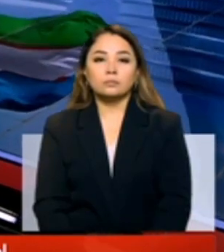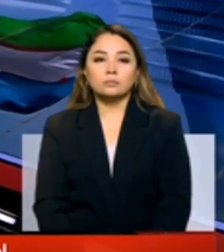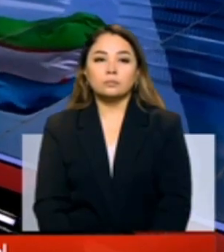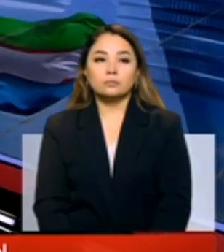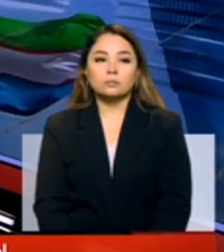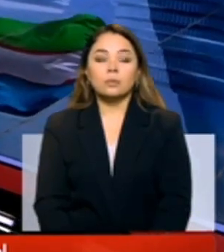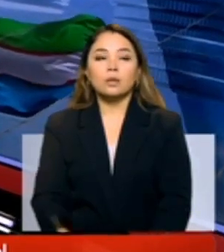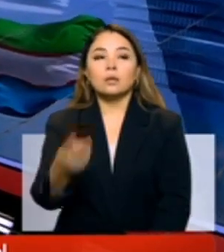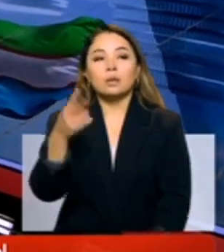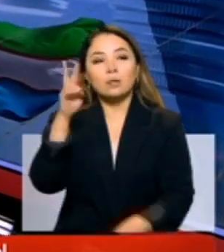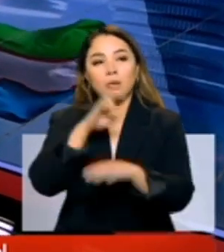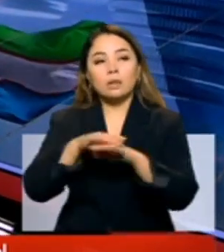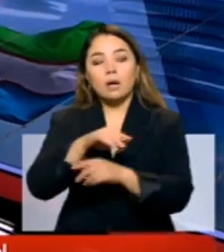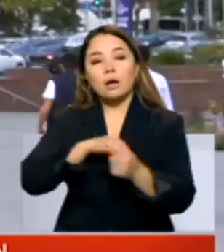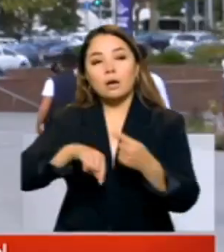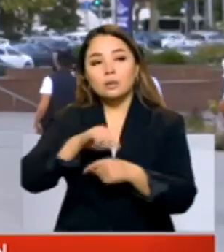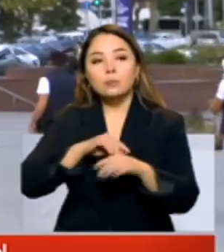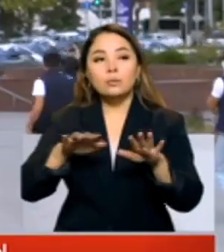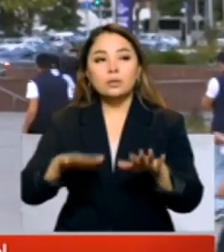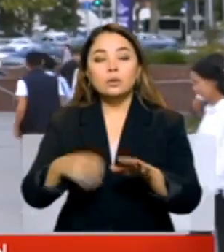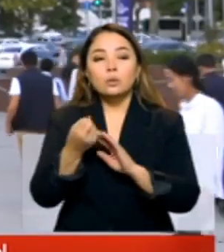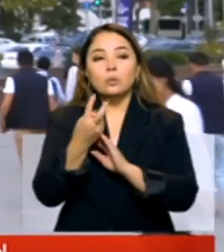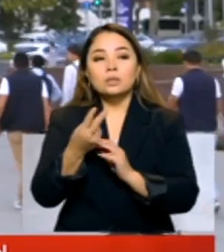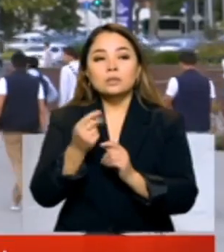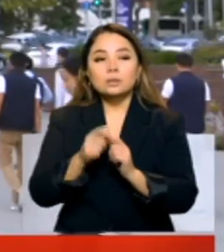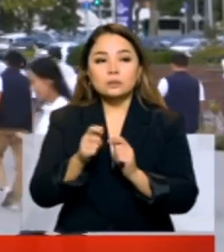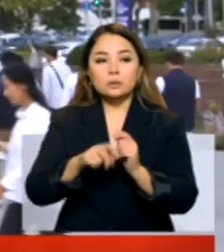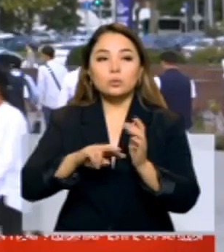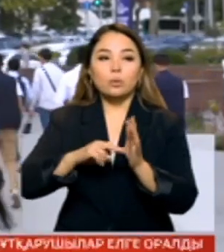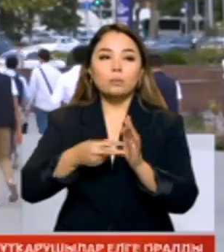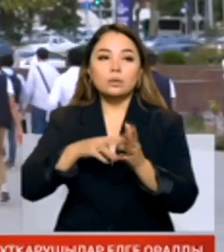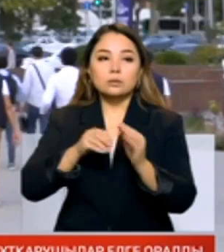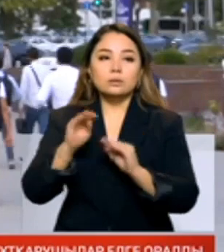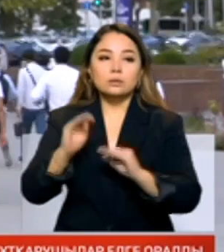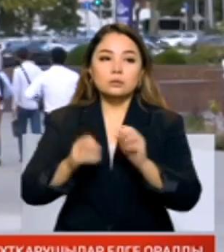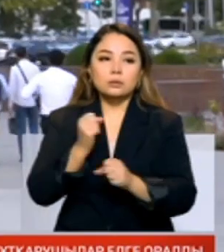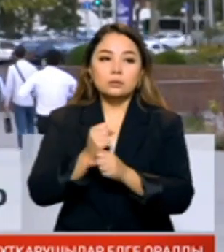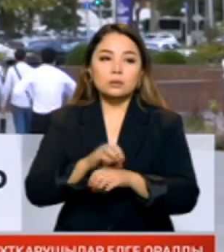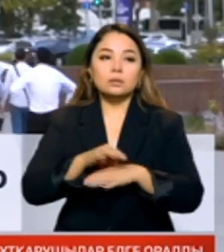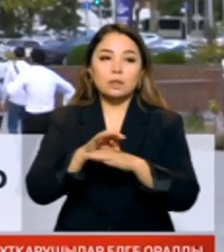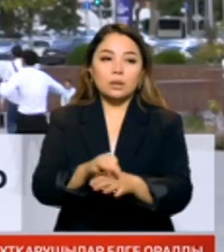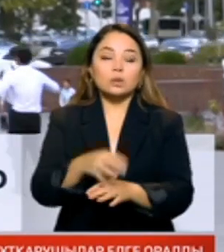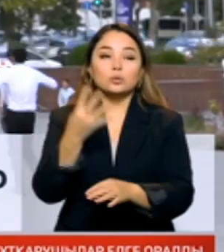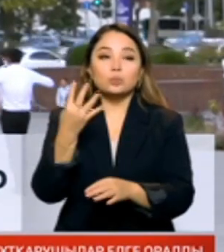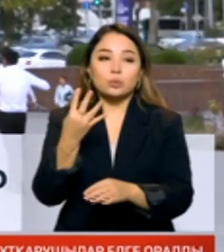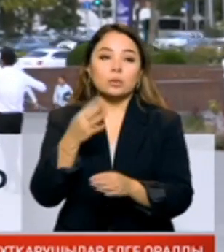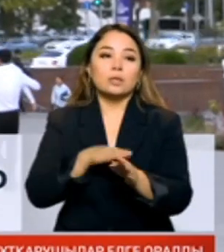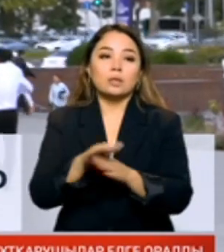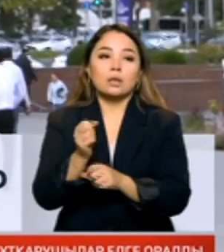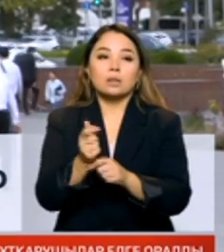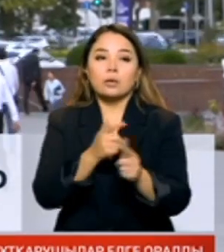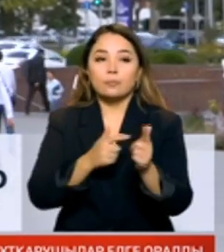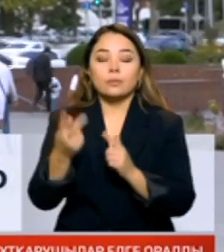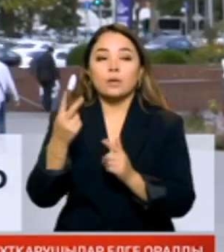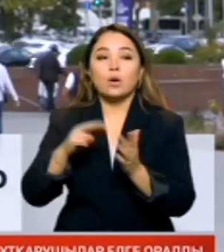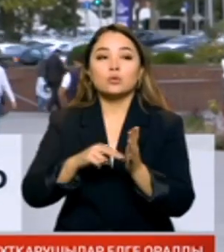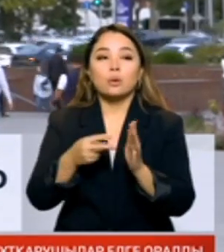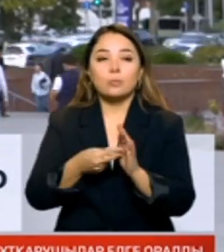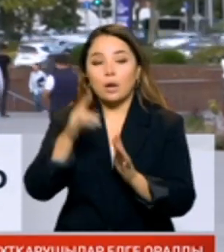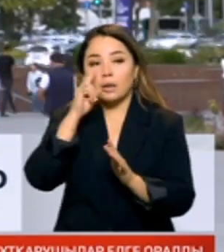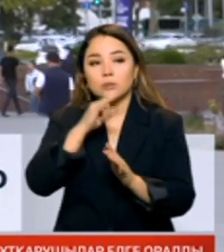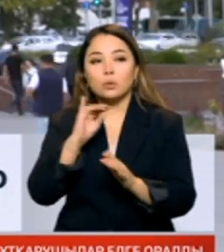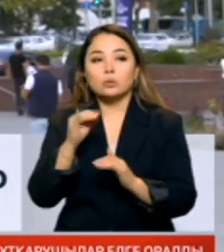Базаркүл. Екі елдің кәсіпкерлері бірігіп, 12 инвестициялық жобаны жасақтап жатыр. Оның төртеуі жүзеге асқан. Екі жоба